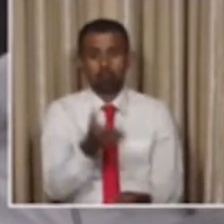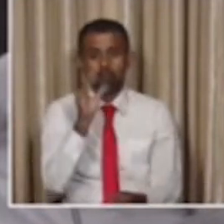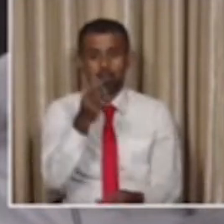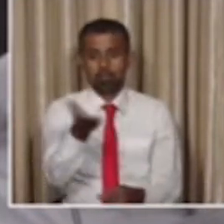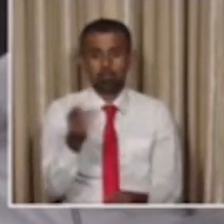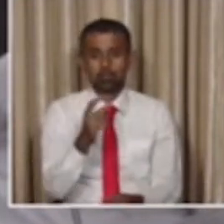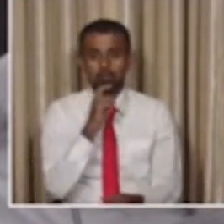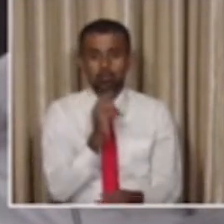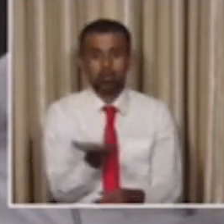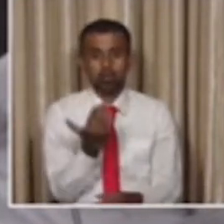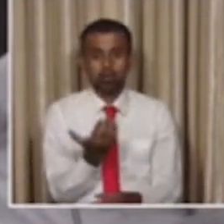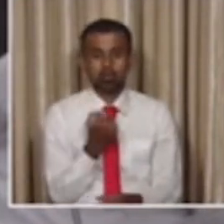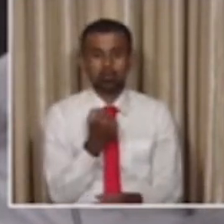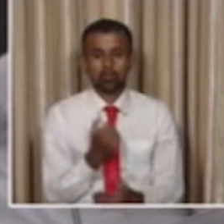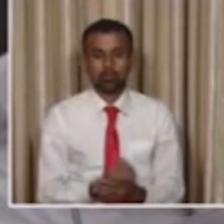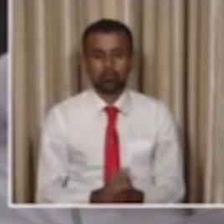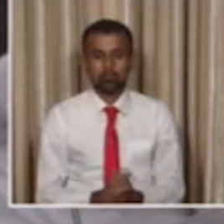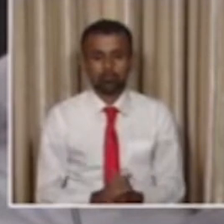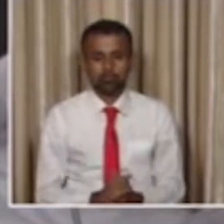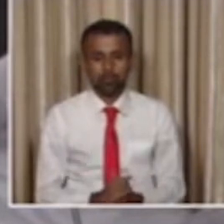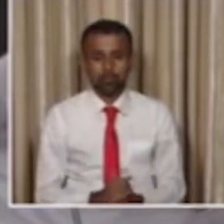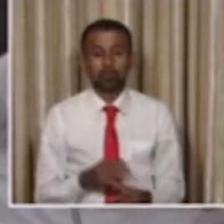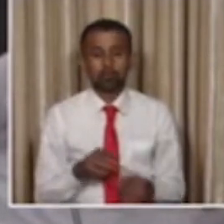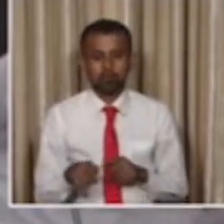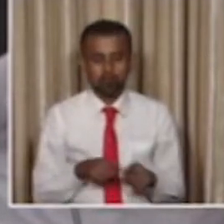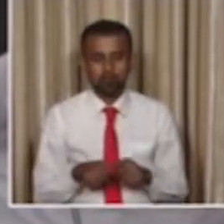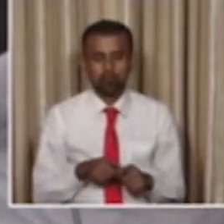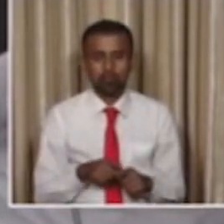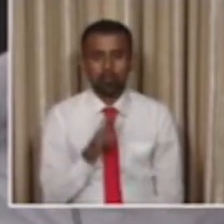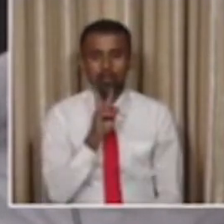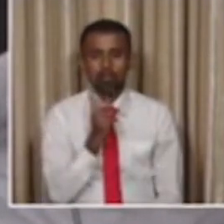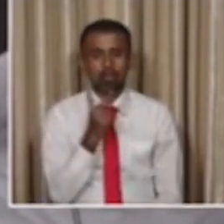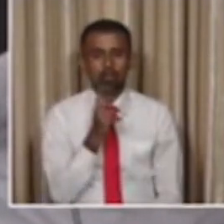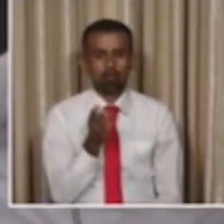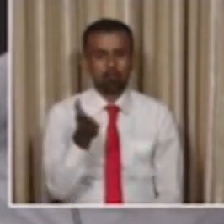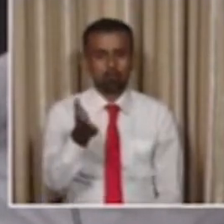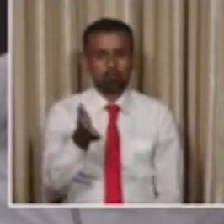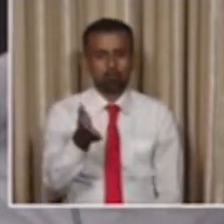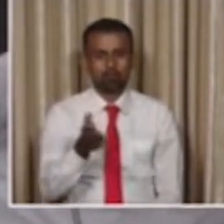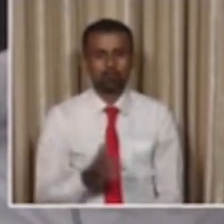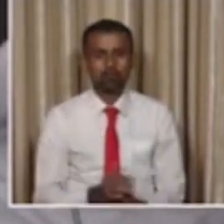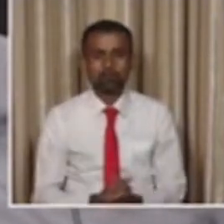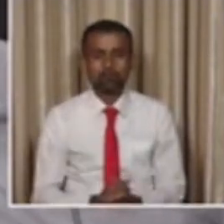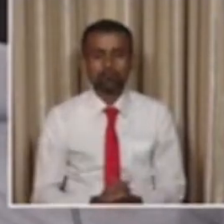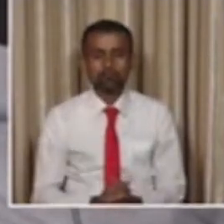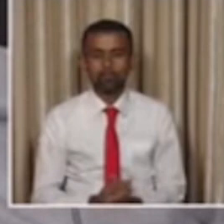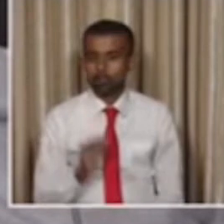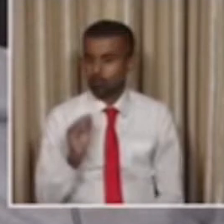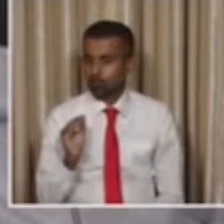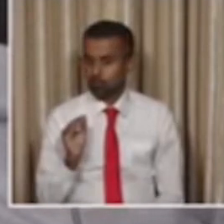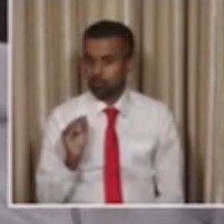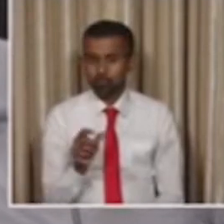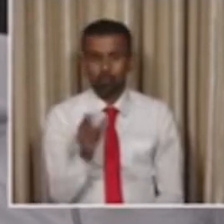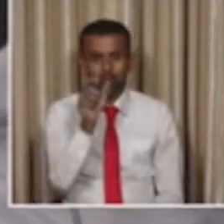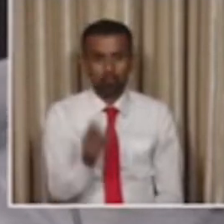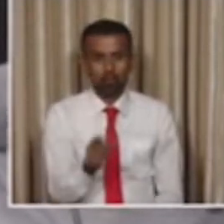ඒ අය ළඟටම යනවා රෑට උසාවි යන්න ඕනේ වුණාම. මේ වගේ අය තමයි මේ දෙබිඩියාවෙන් කතා කරන්නේ. නමුත් ඔබතුමාලා